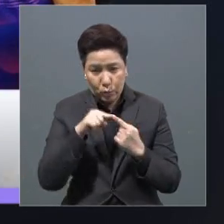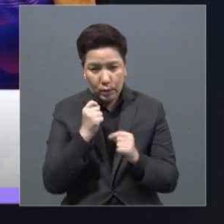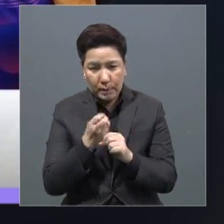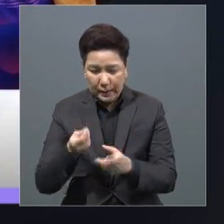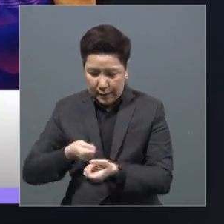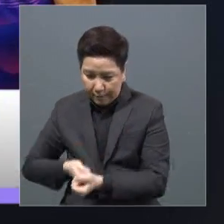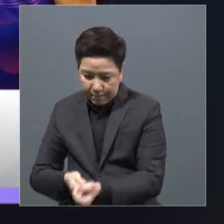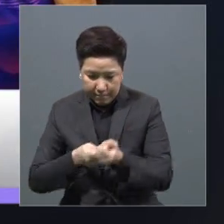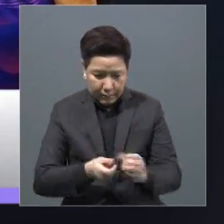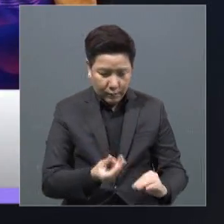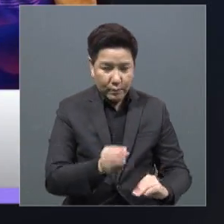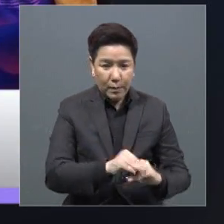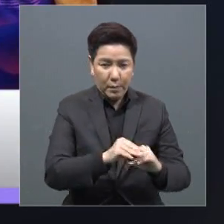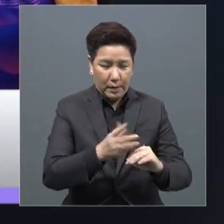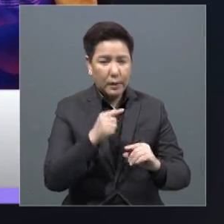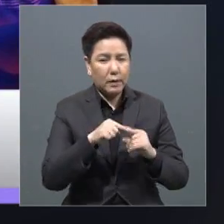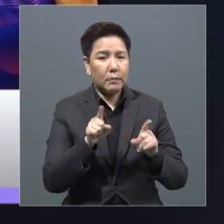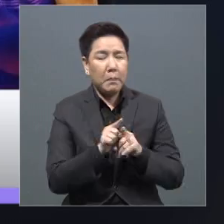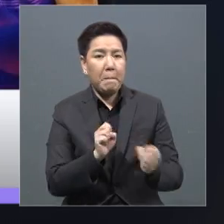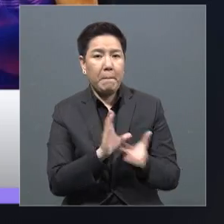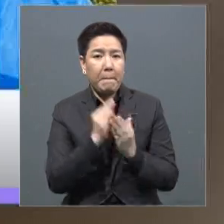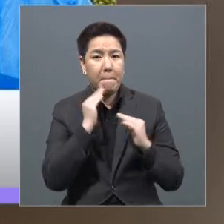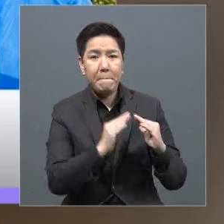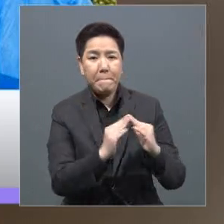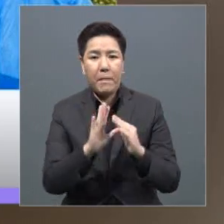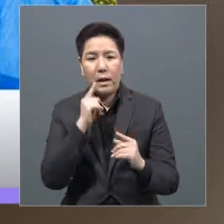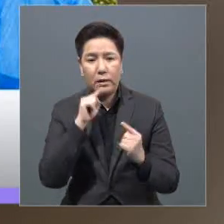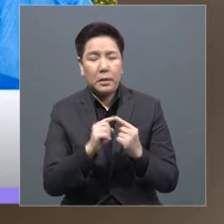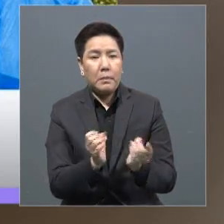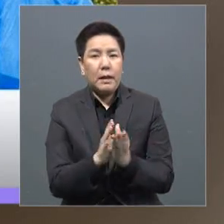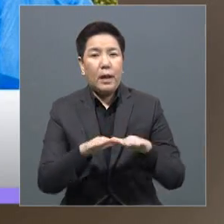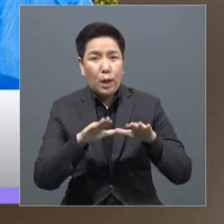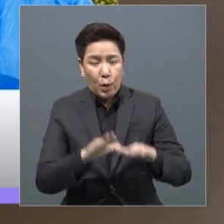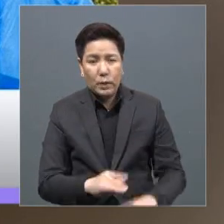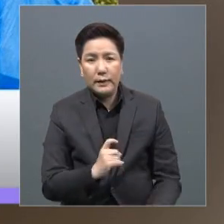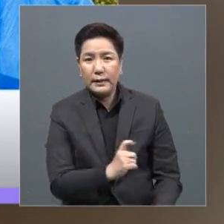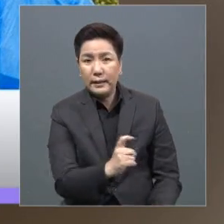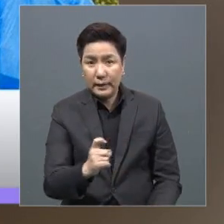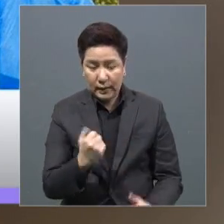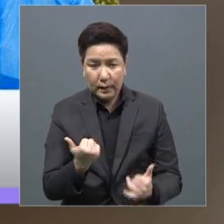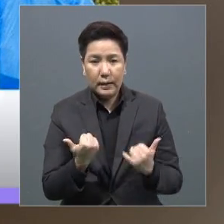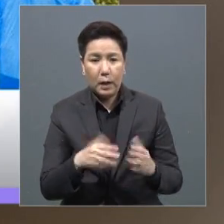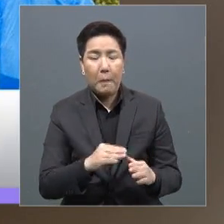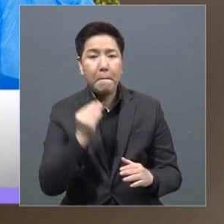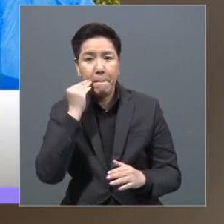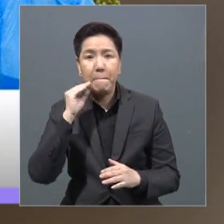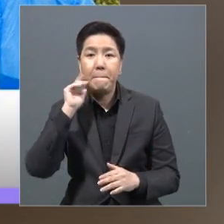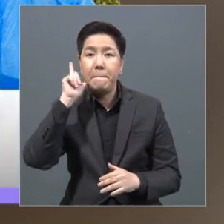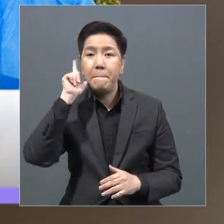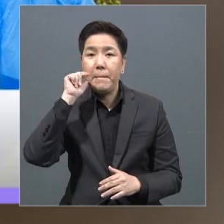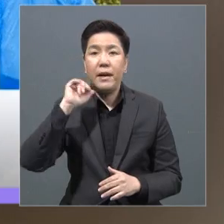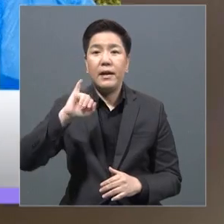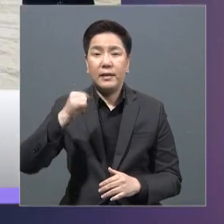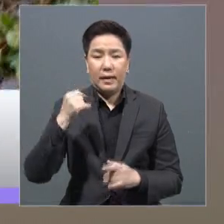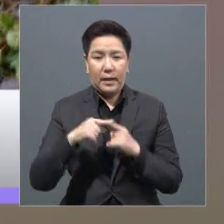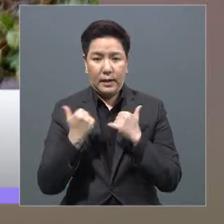กระสอบทรายทำแนวกั้นน้ำไม่ให้ไหลเข้าบ้านนะครับเพื่อลดความเสียหายที่จะเกิดขึ้นส่วนที่บ้านแม่จันทร์หลวงหมู่10